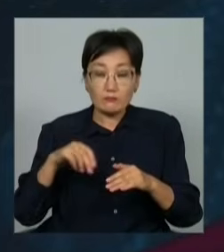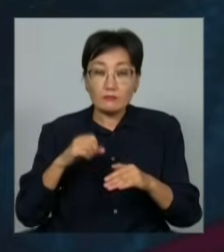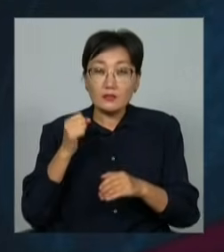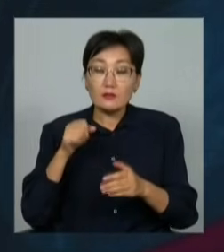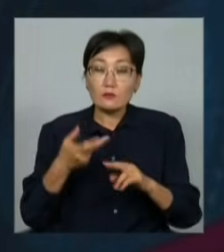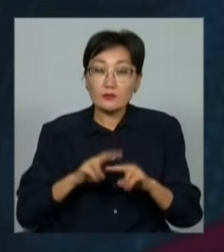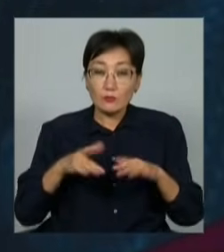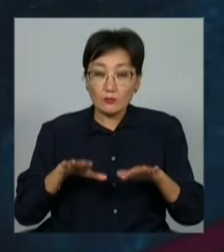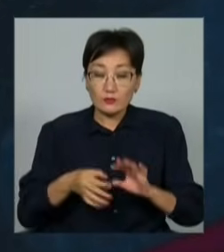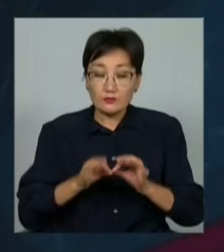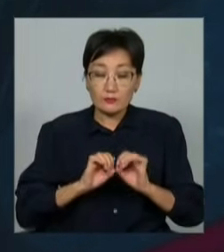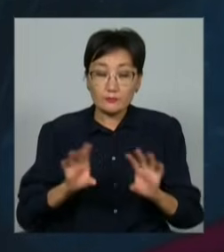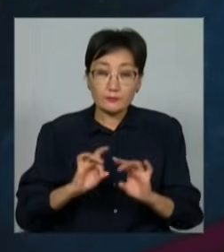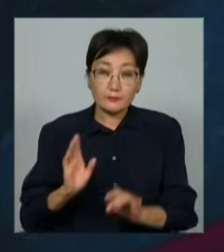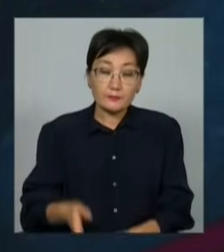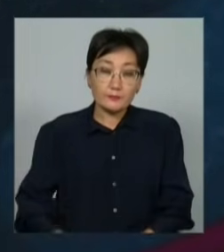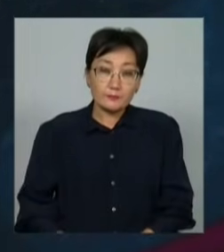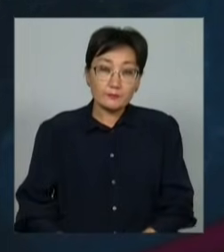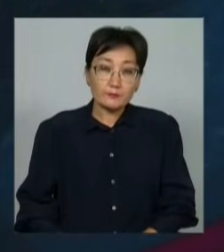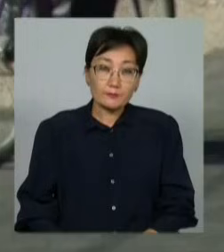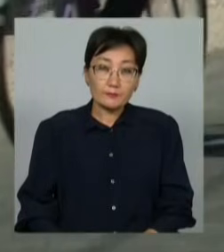Оқиға орыннан Мерей Байет баяндайды.